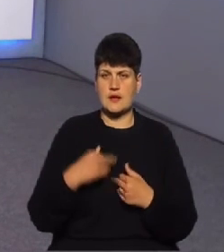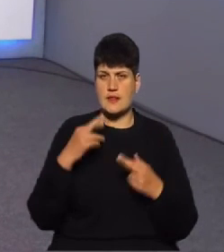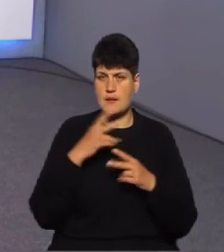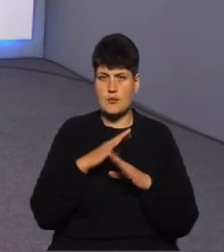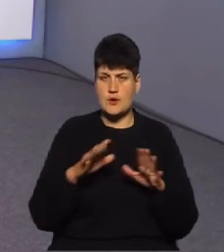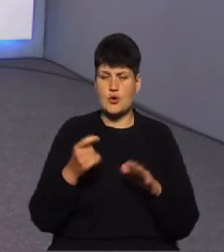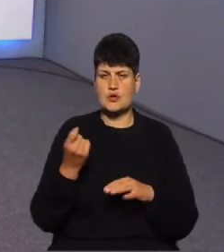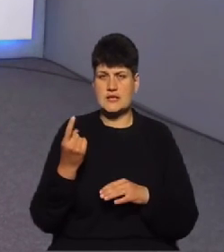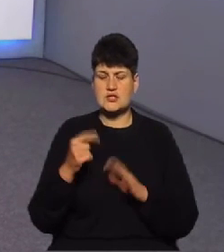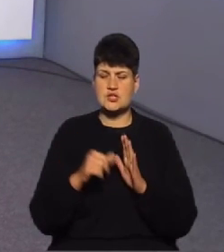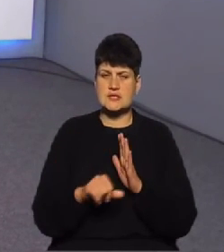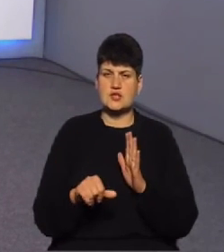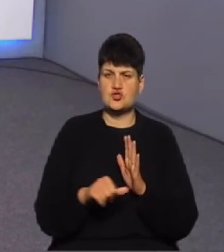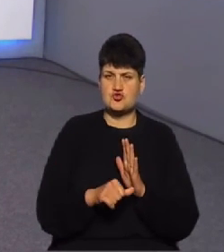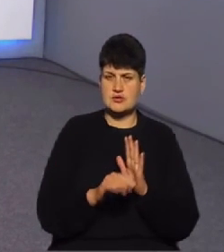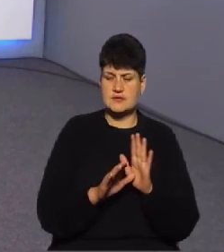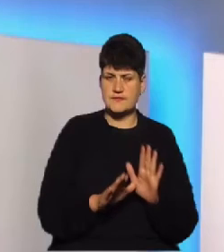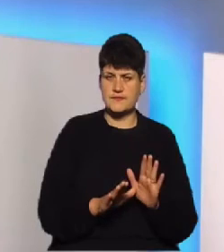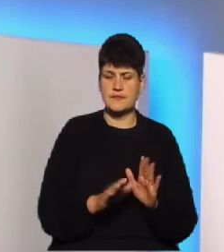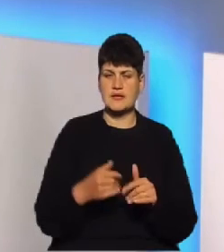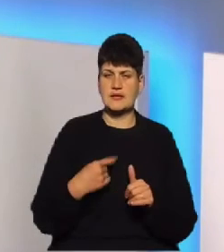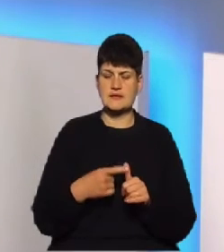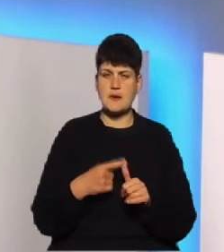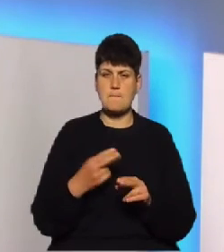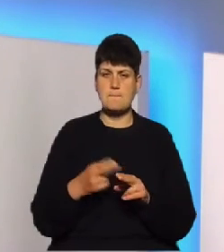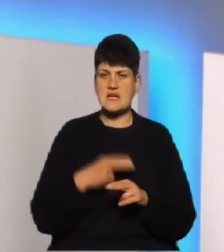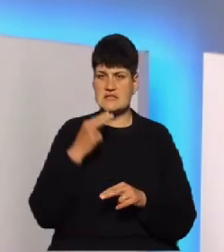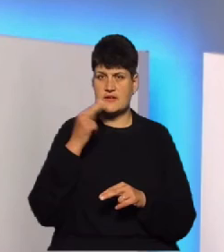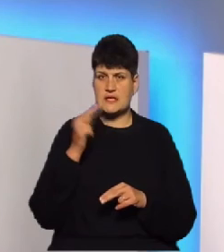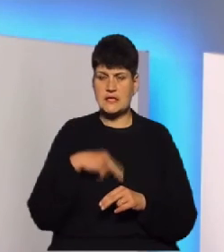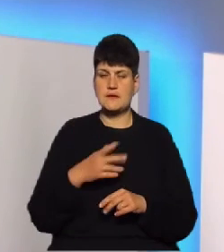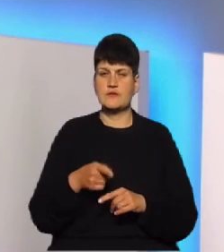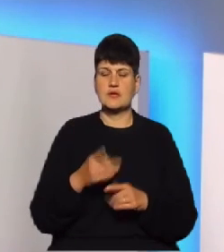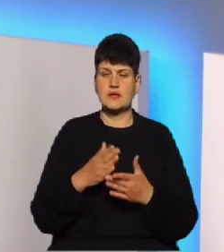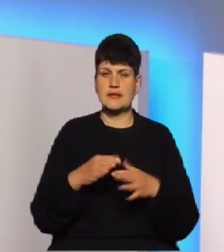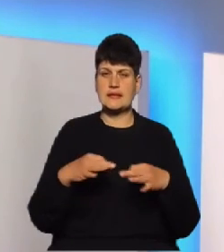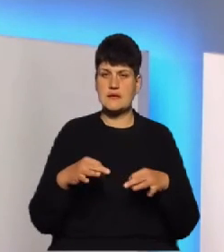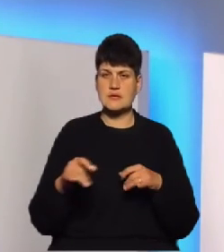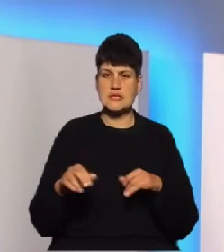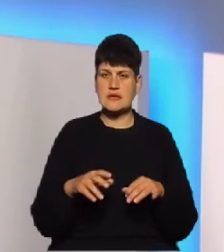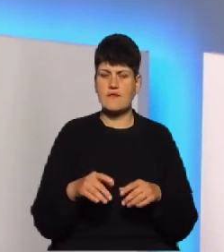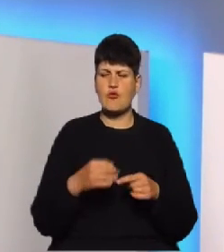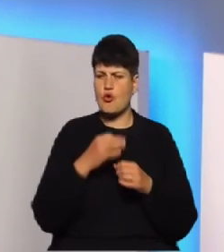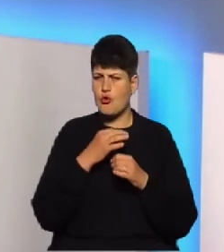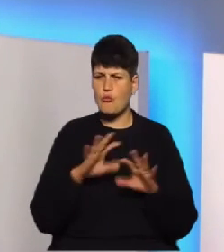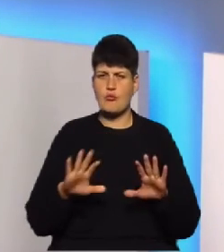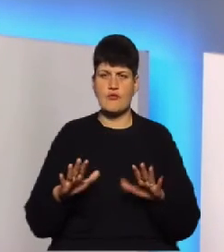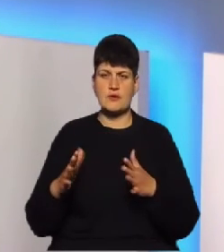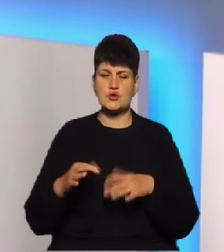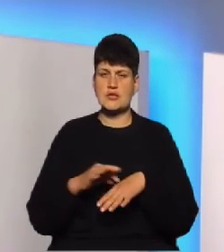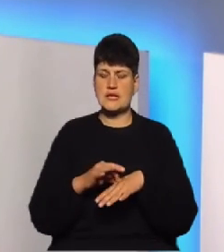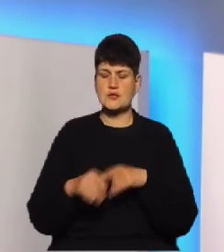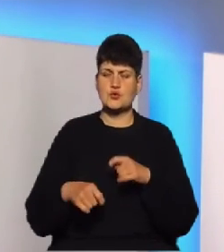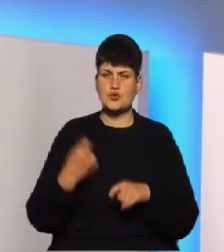стаття, ми називаємо її без вини винуватий. Вона, правда, стосується транспортних засобів, але, тобто, в будь-якому випадку, якщо тілесні ушкодження